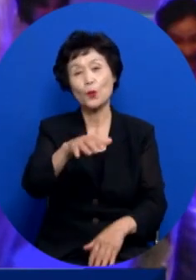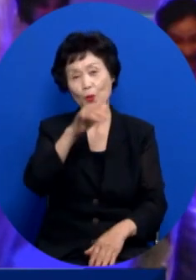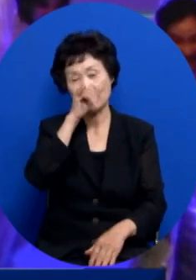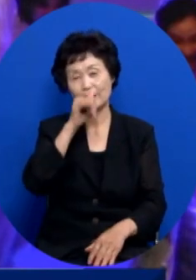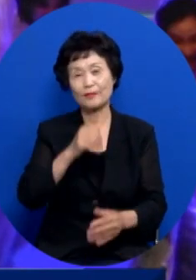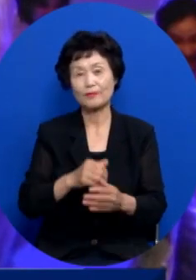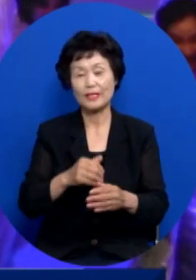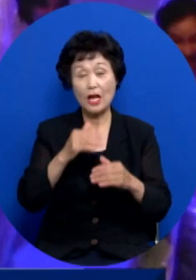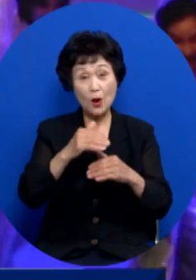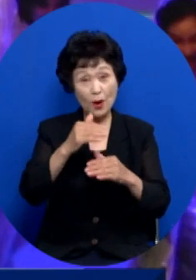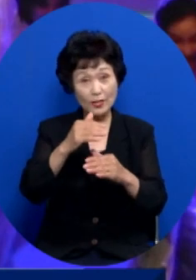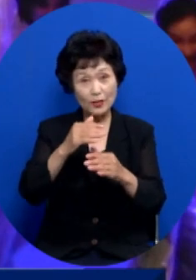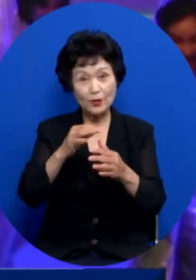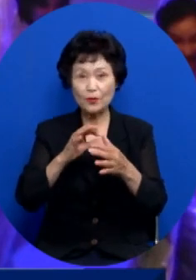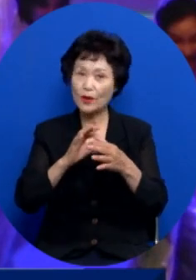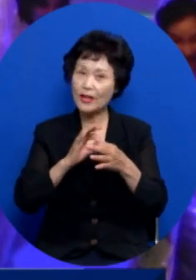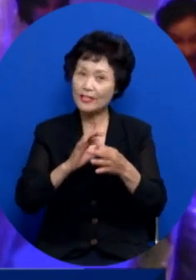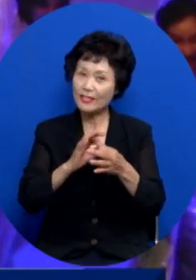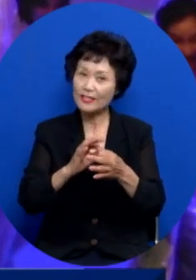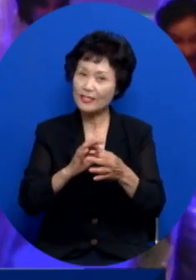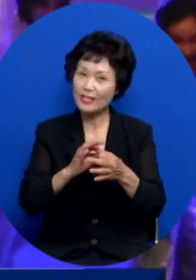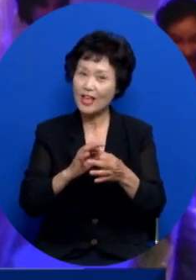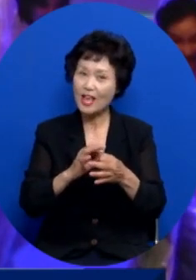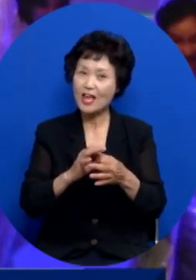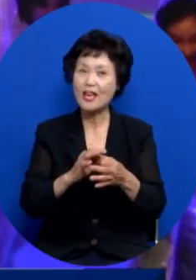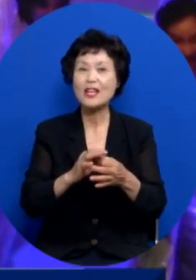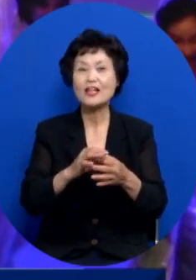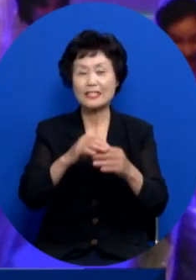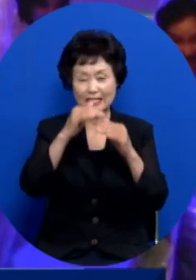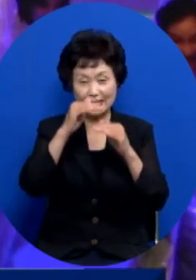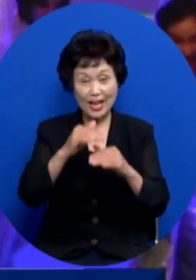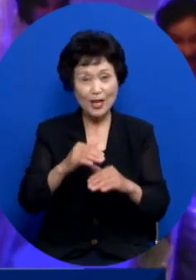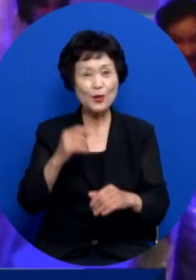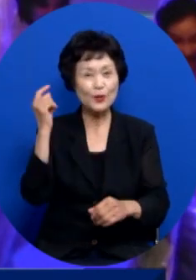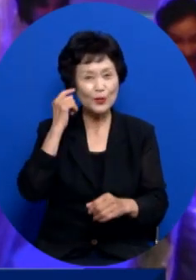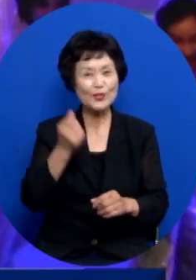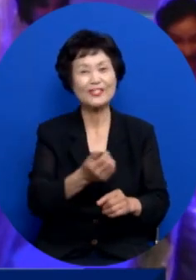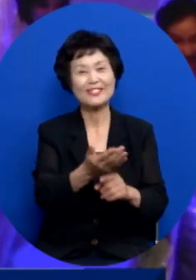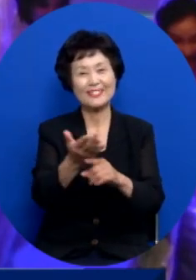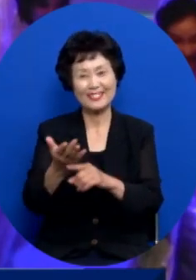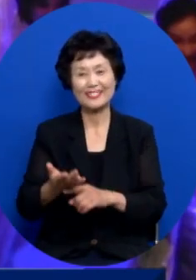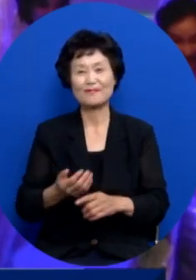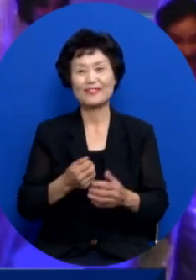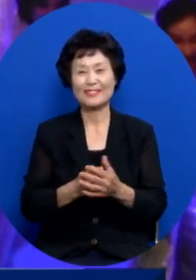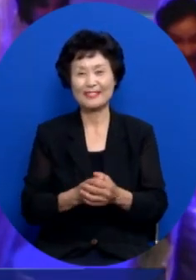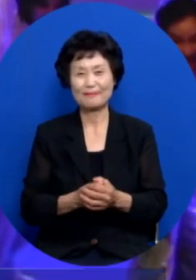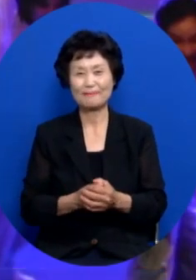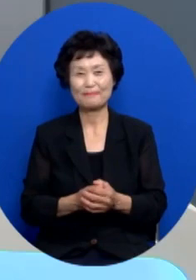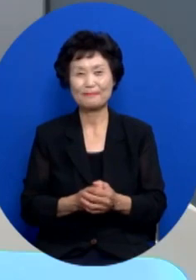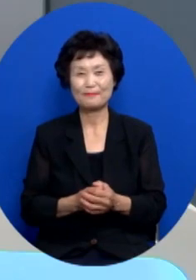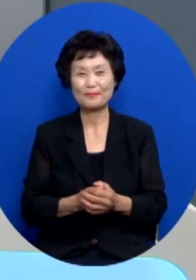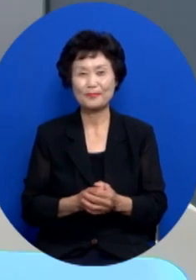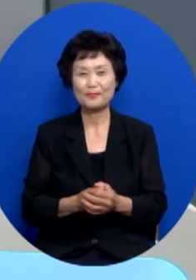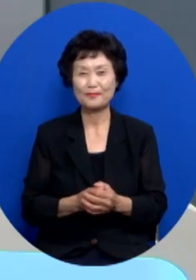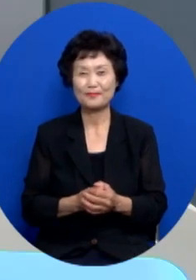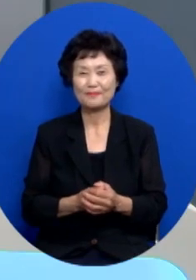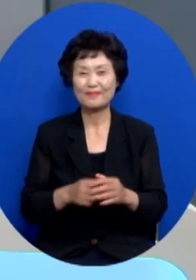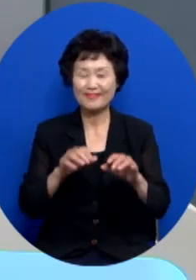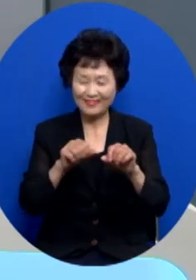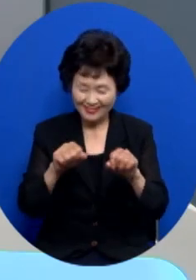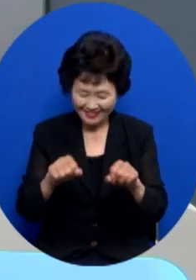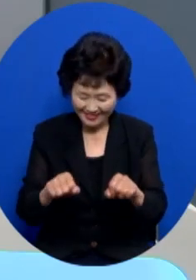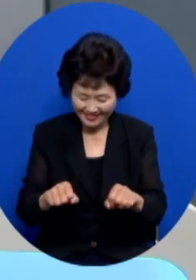교육 과정과도 연계돼 주목받고 있는데요. 오늘은 세일의 기독학교 송미경 교장님 모시고 이야기 나눠보겠습니다.